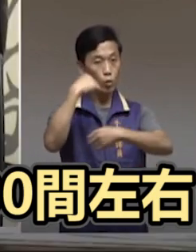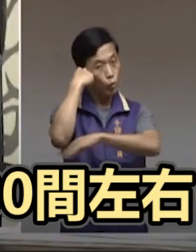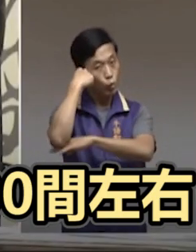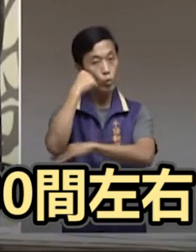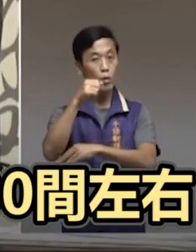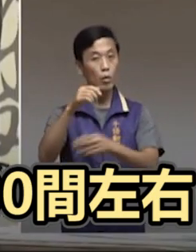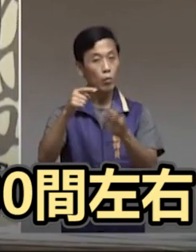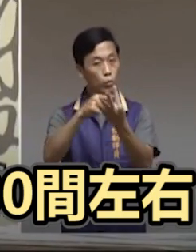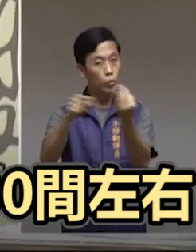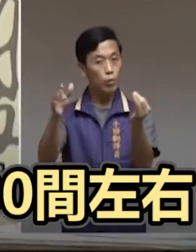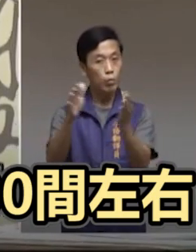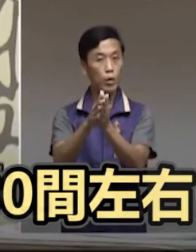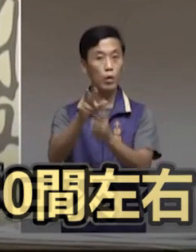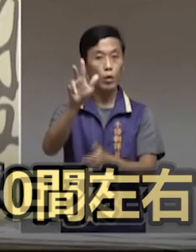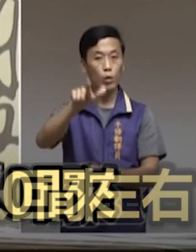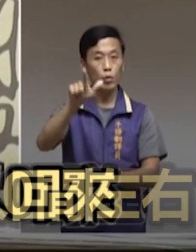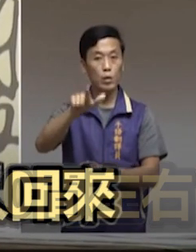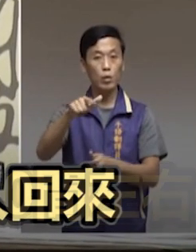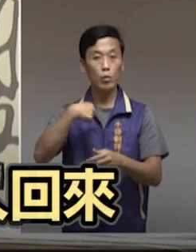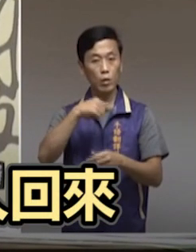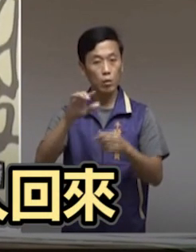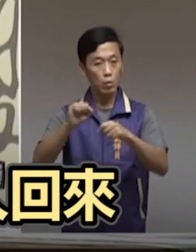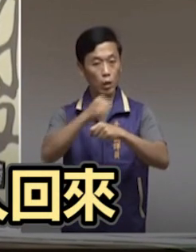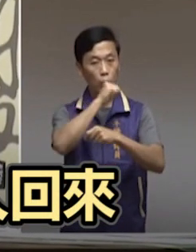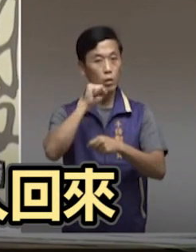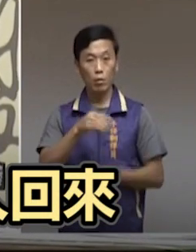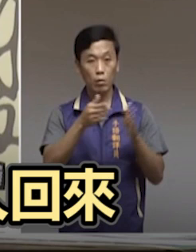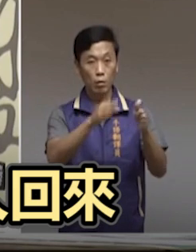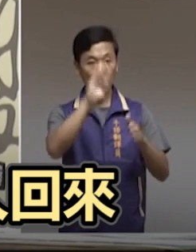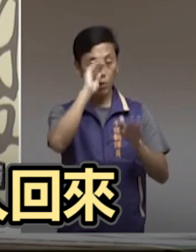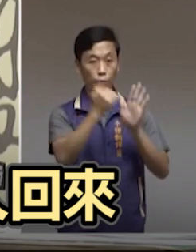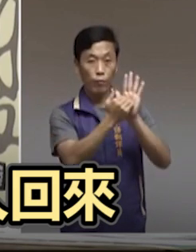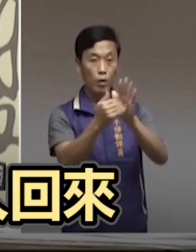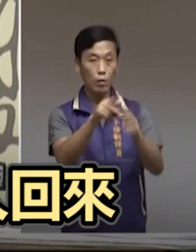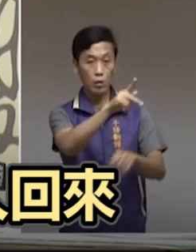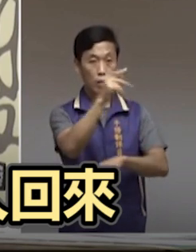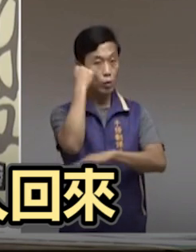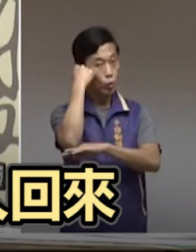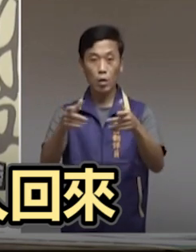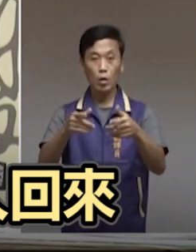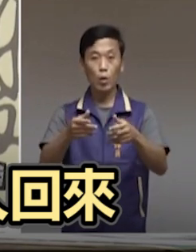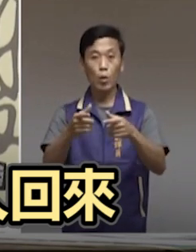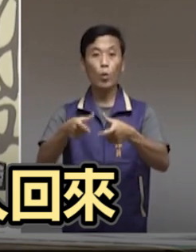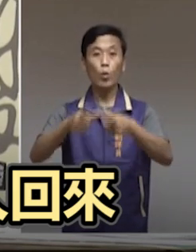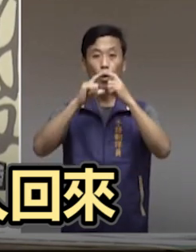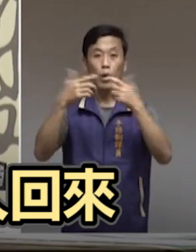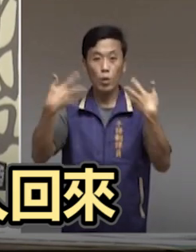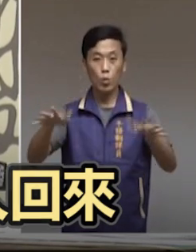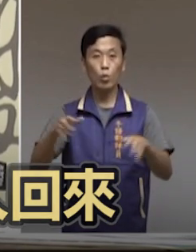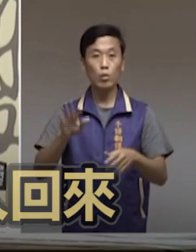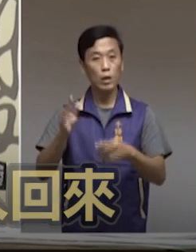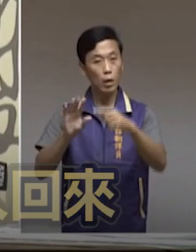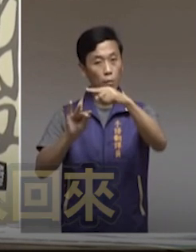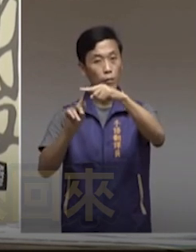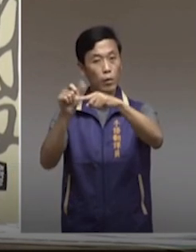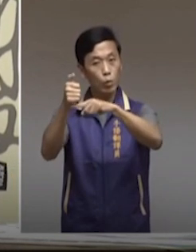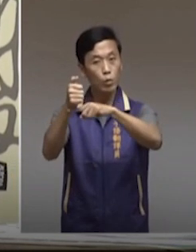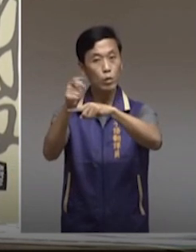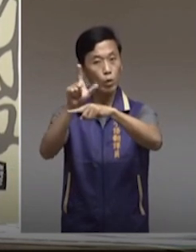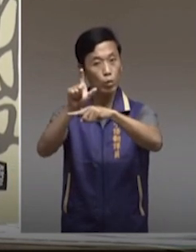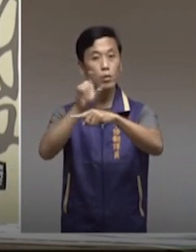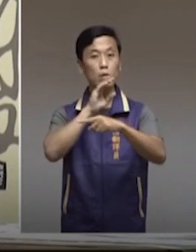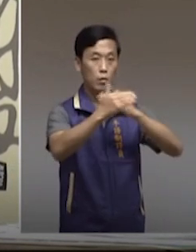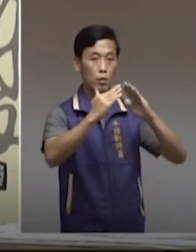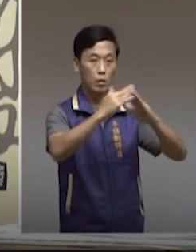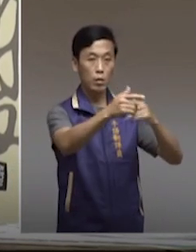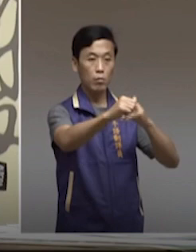右，我们算是台湾里面应该是仅次于台北市。因为春节回来的人很多，大概是超过50%、60%以上都是外县